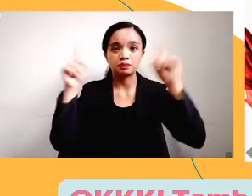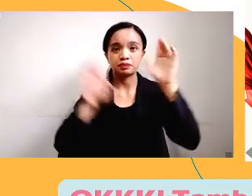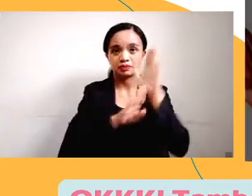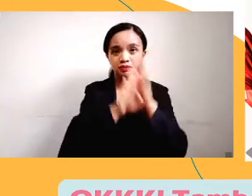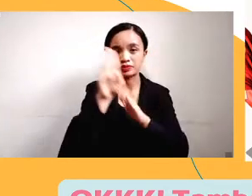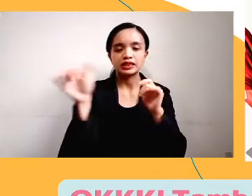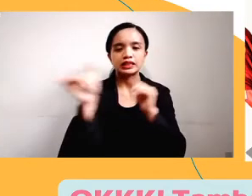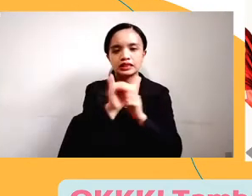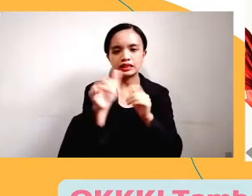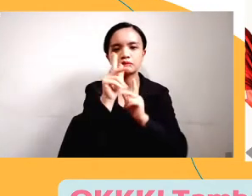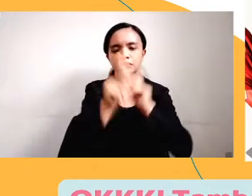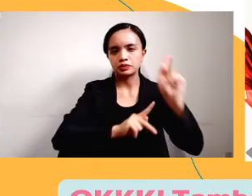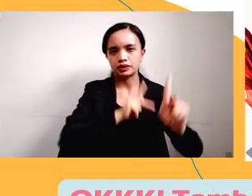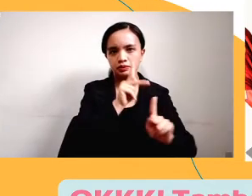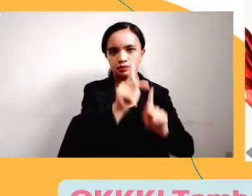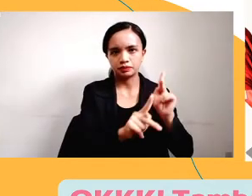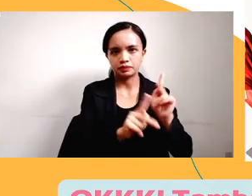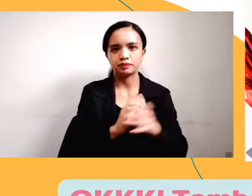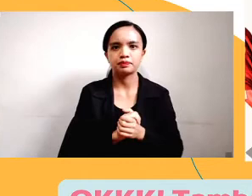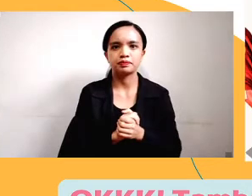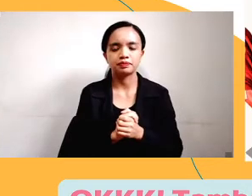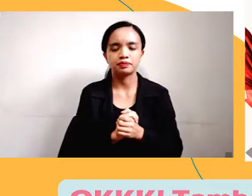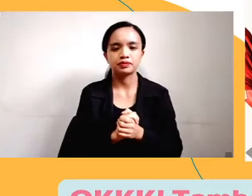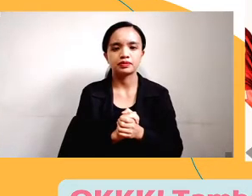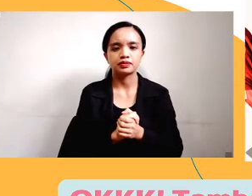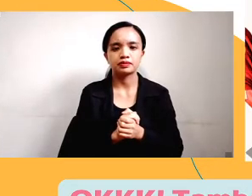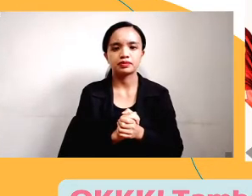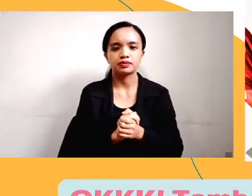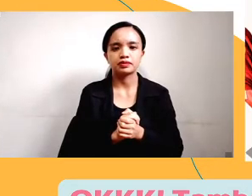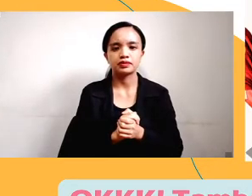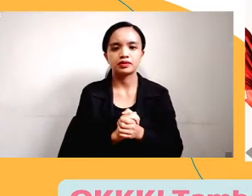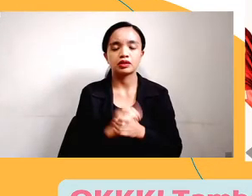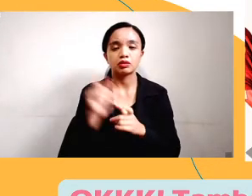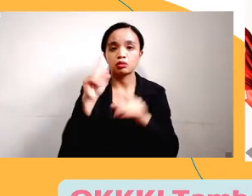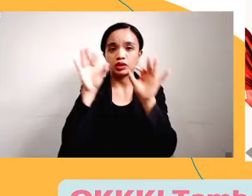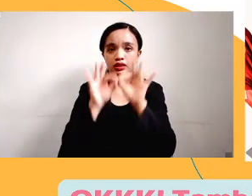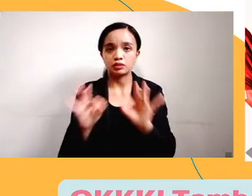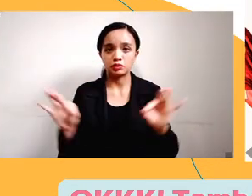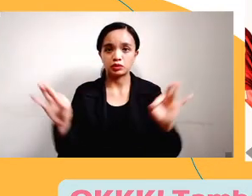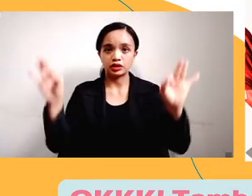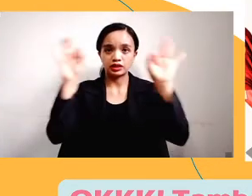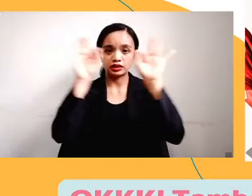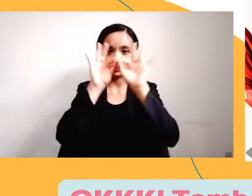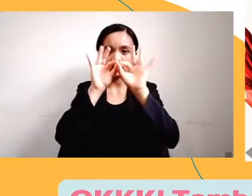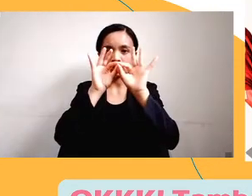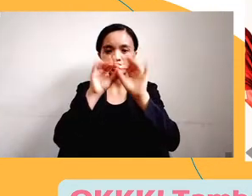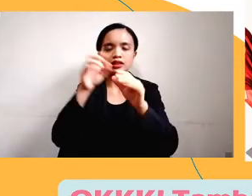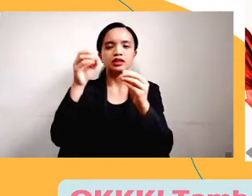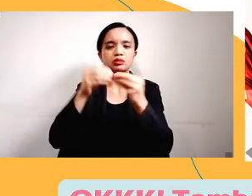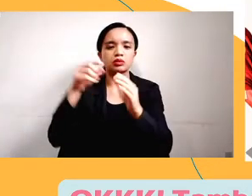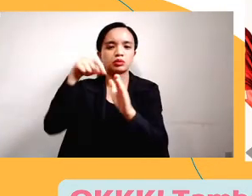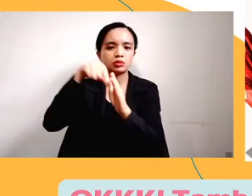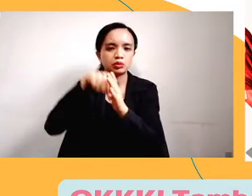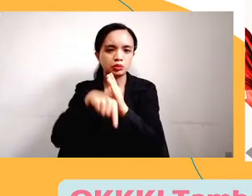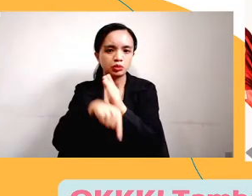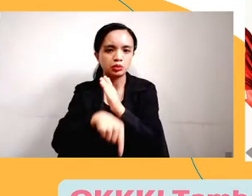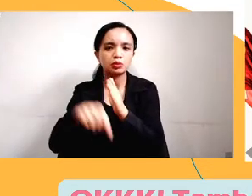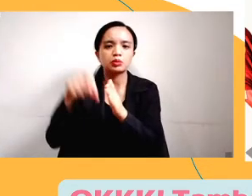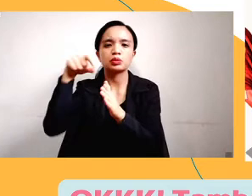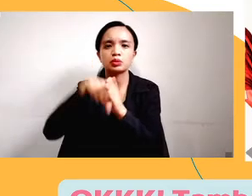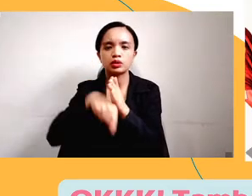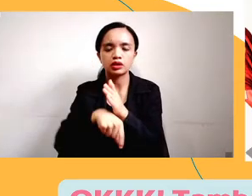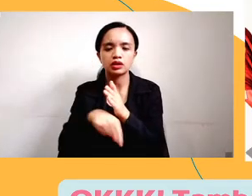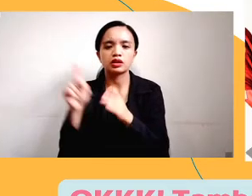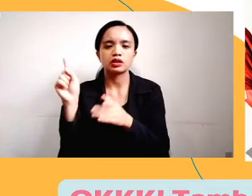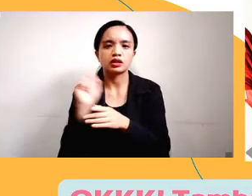kapwa. At syempre, yung pinaka-importante, palalimin at palawigin ang